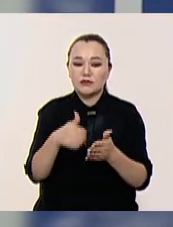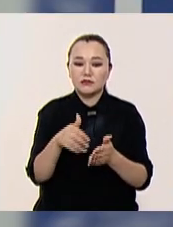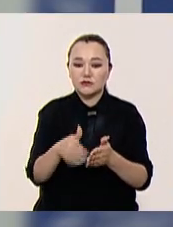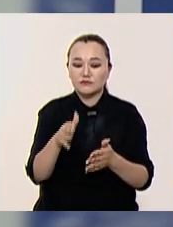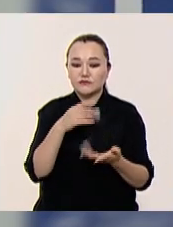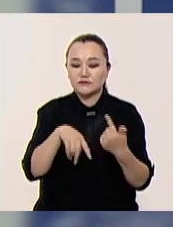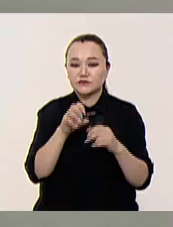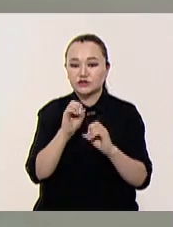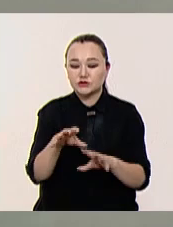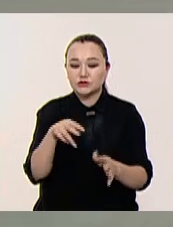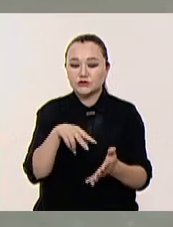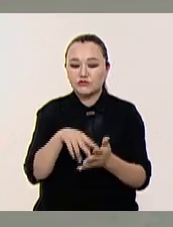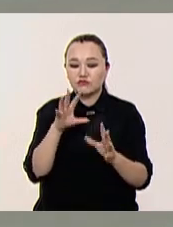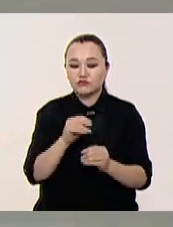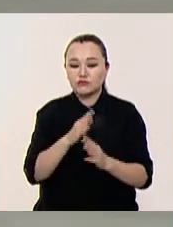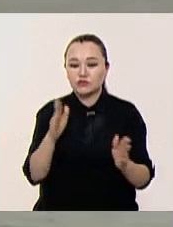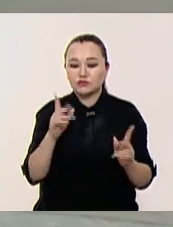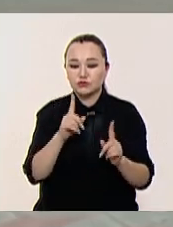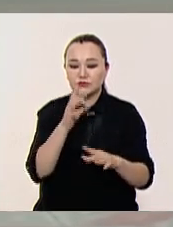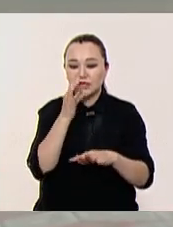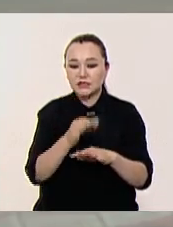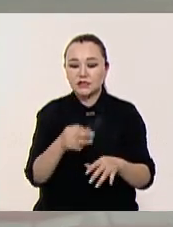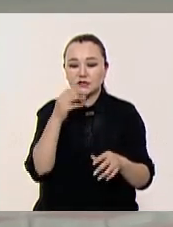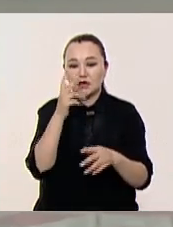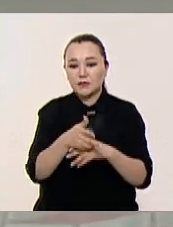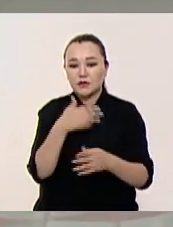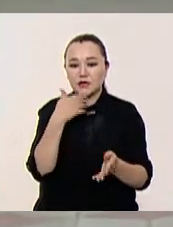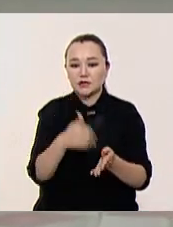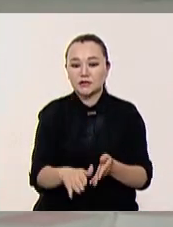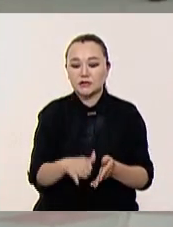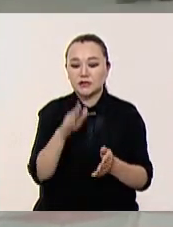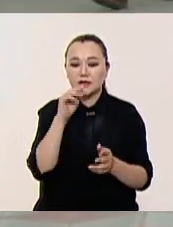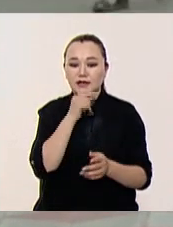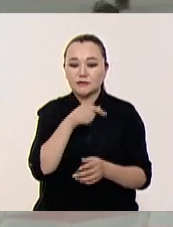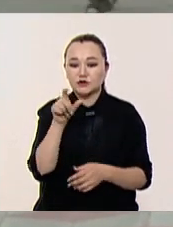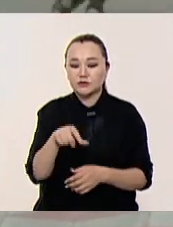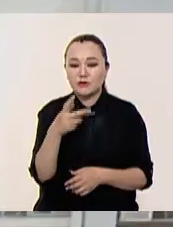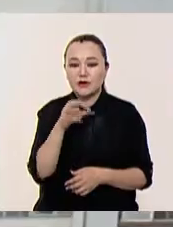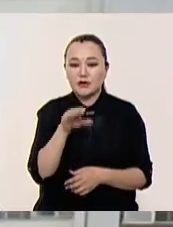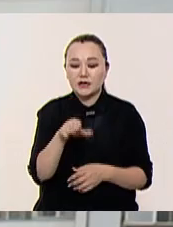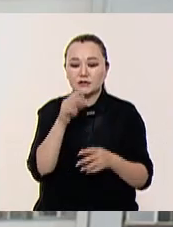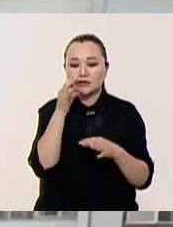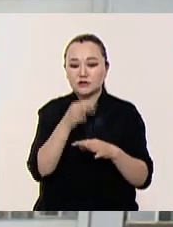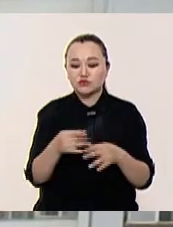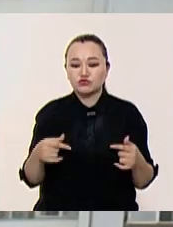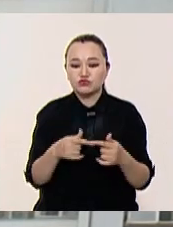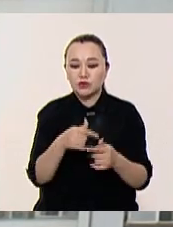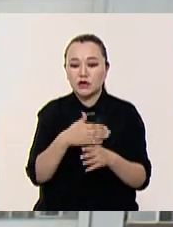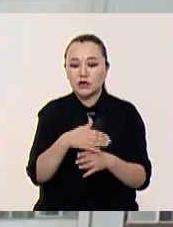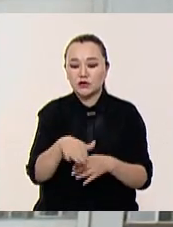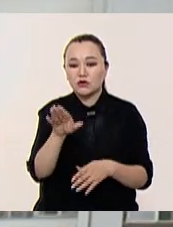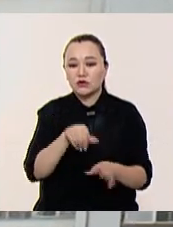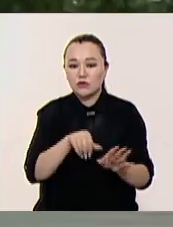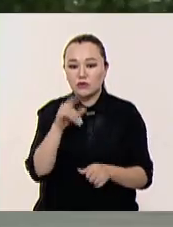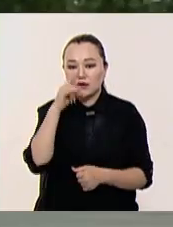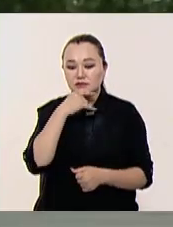отказывающихся возвращать заем, становится все больше, но комментировать на камеру отказываются. Экономист Майрат Каирленов убежден, что закредитованность